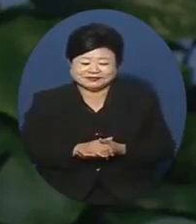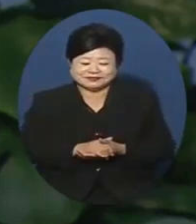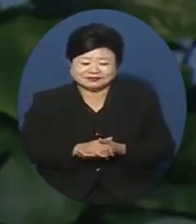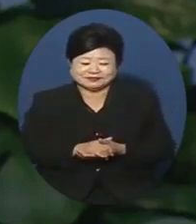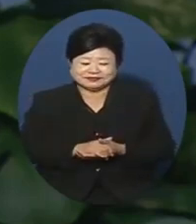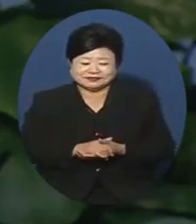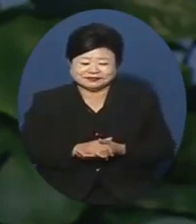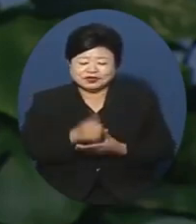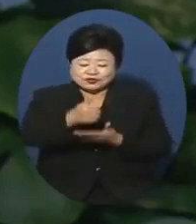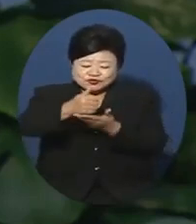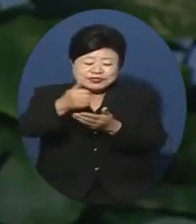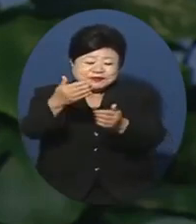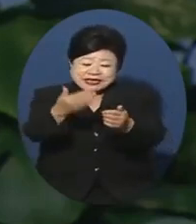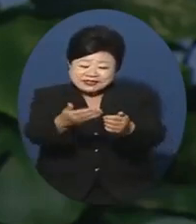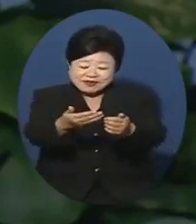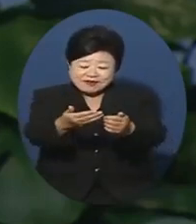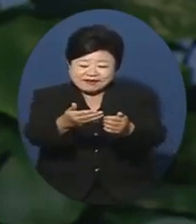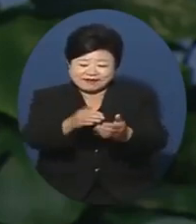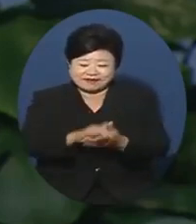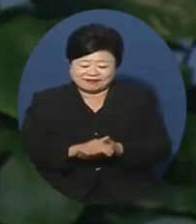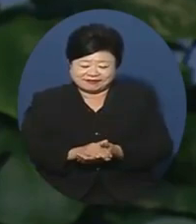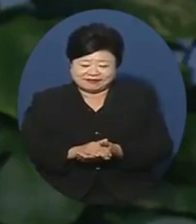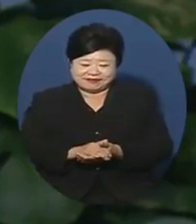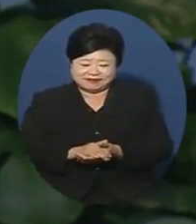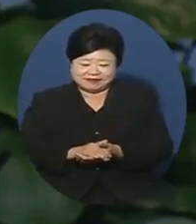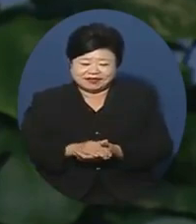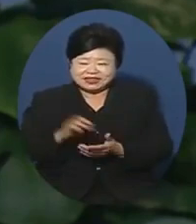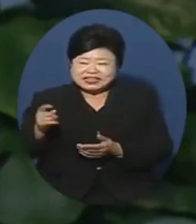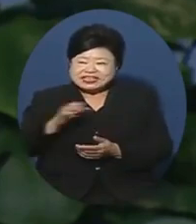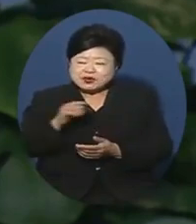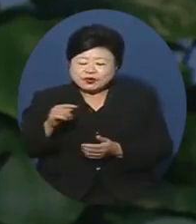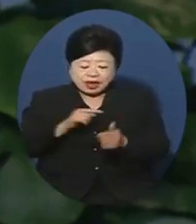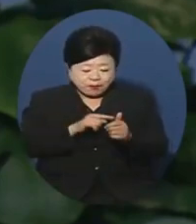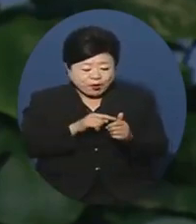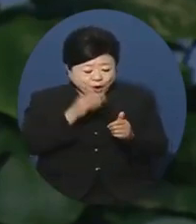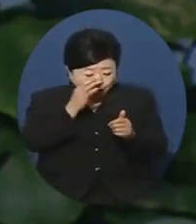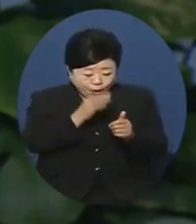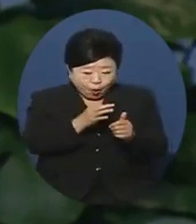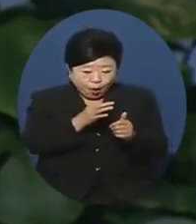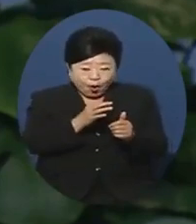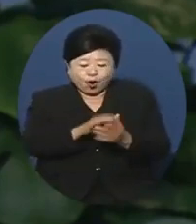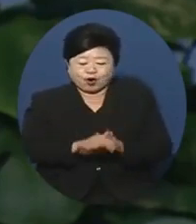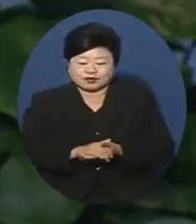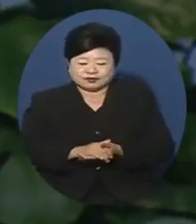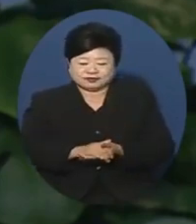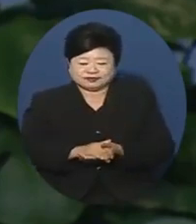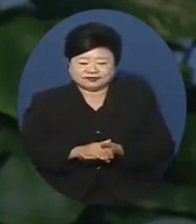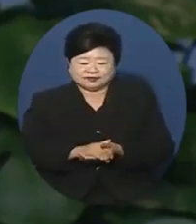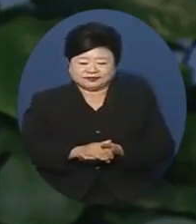그래서 주님께서만 뭐 니고데모를 보고 말하셨으니